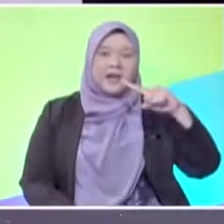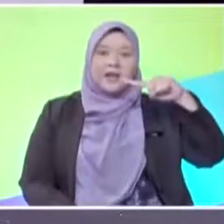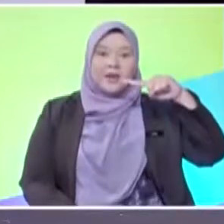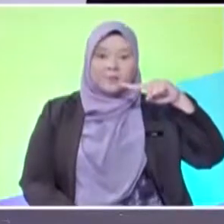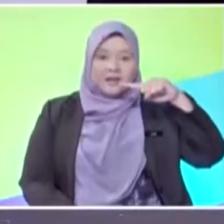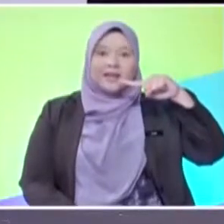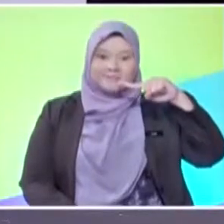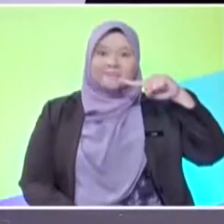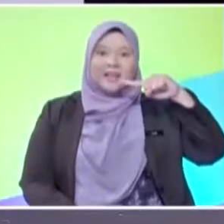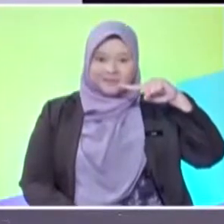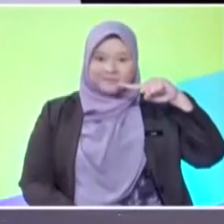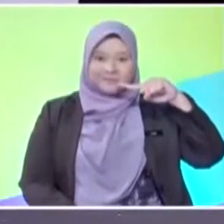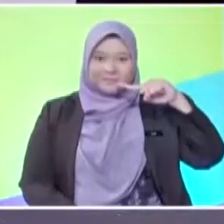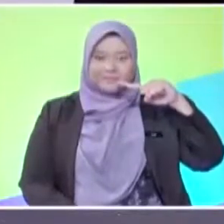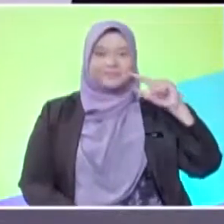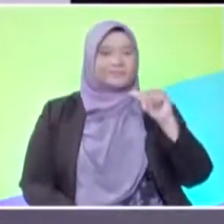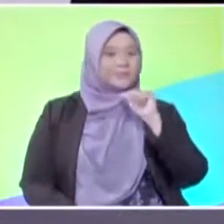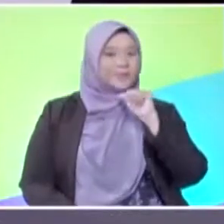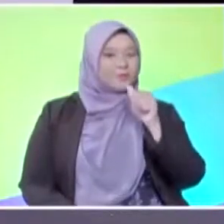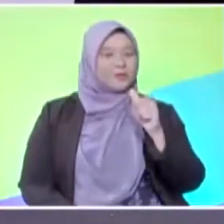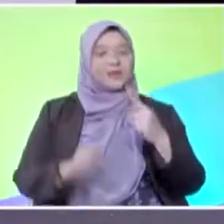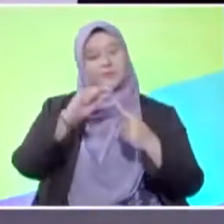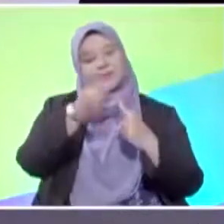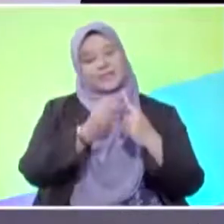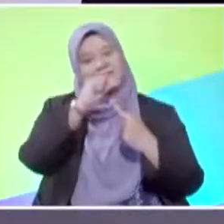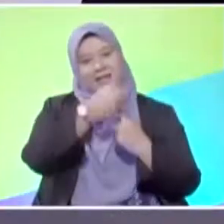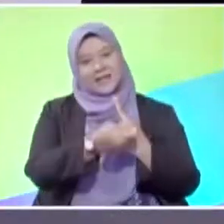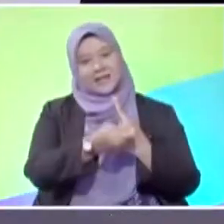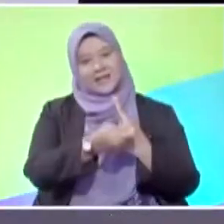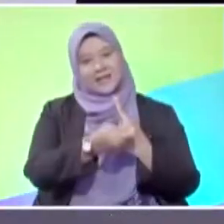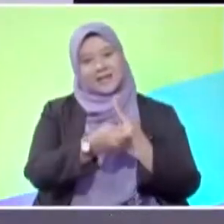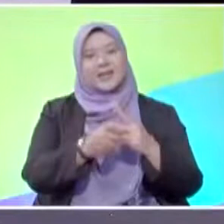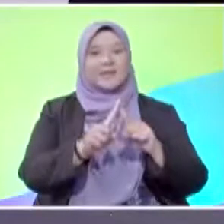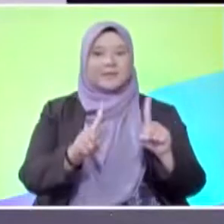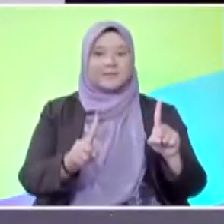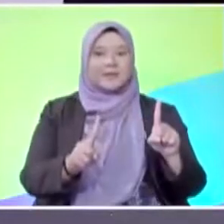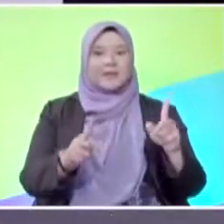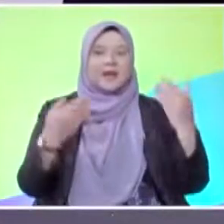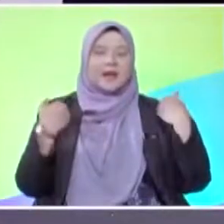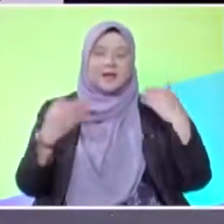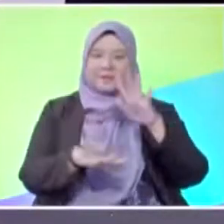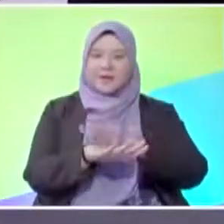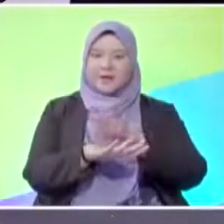saya kan kita Amai koibito ada Harimau ada